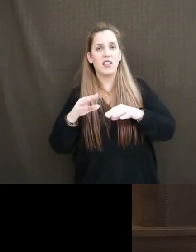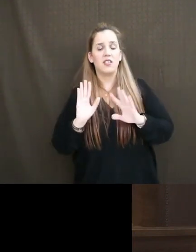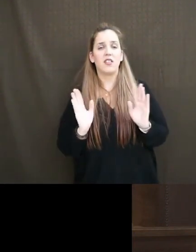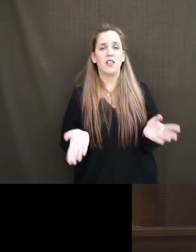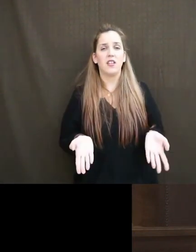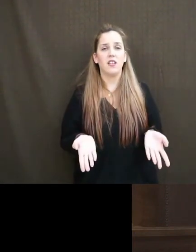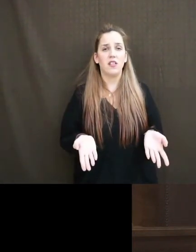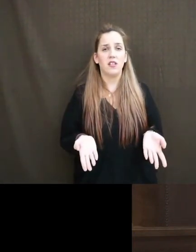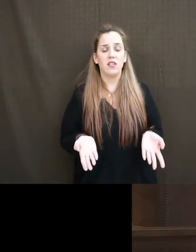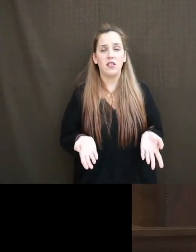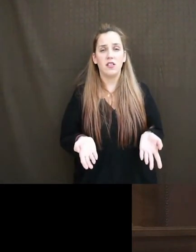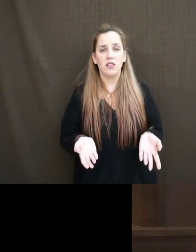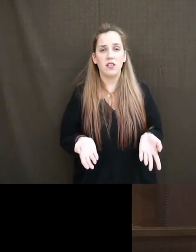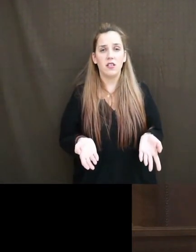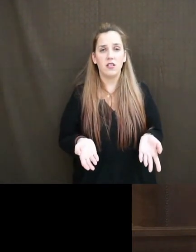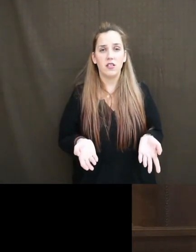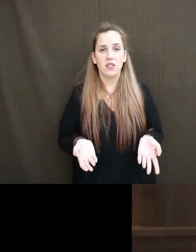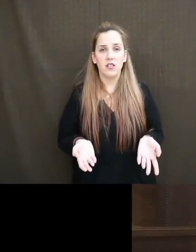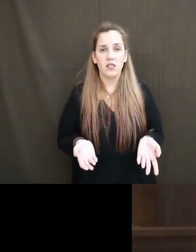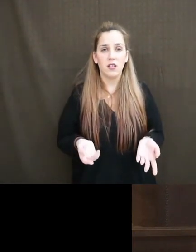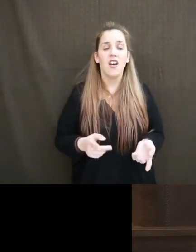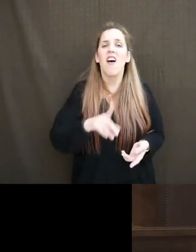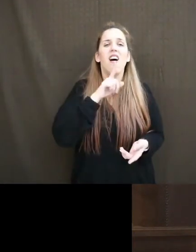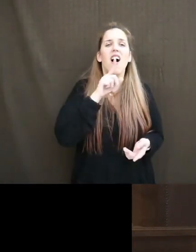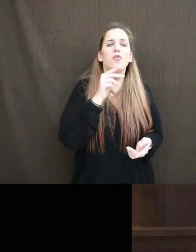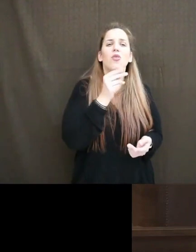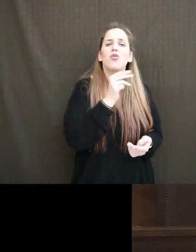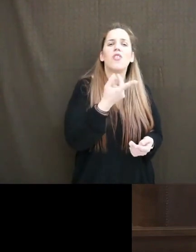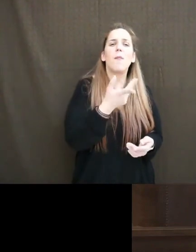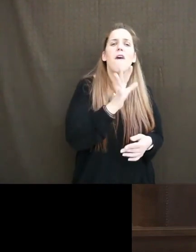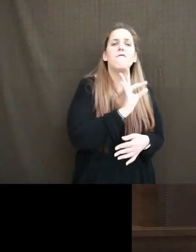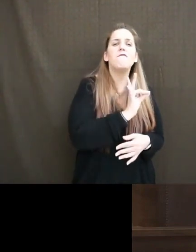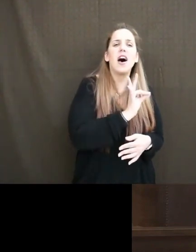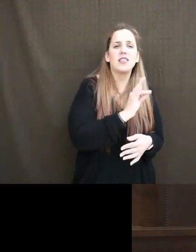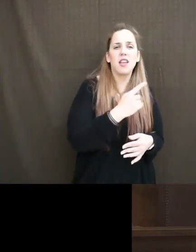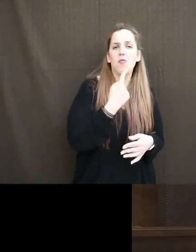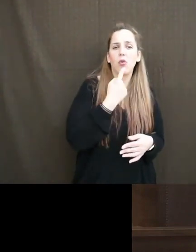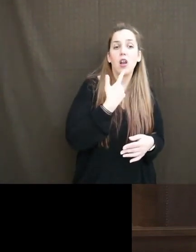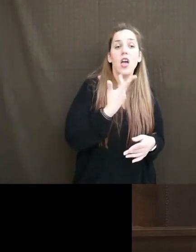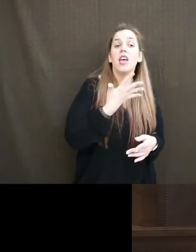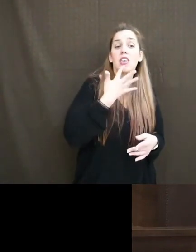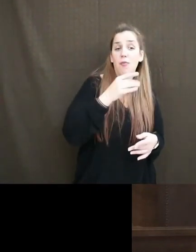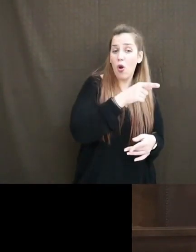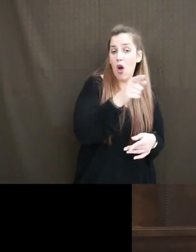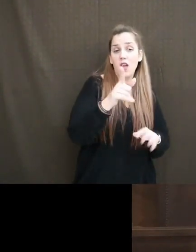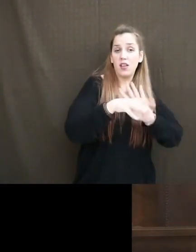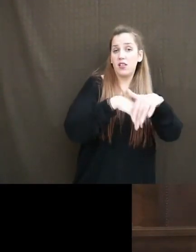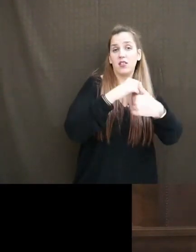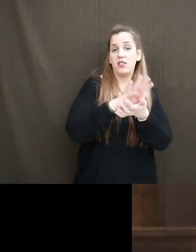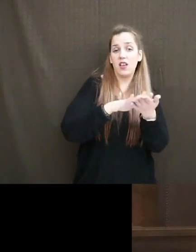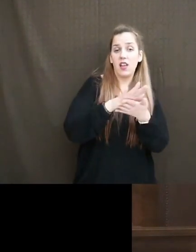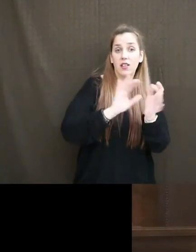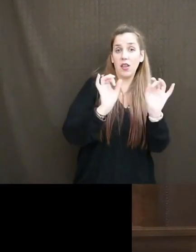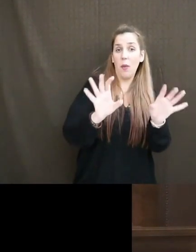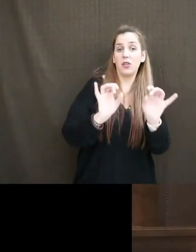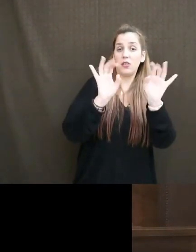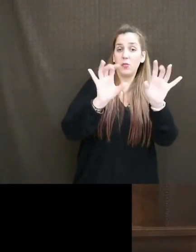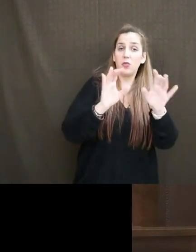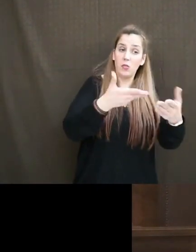εγώ? Και σε ενοχλεί. Γιατί αυτοί οι κανόνες που έχεις δημιουργήσει στο μυαλό σου είναι πια λόγος